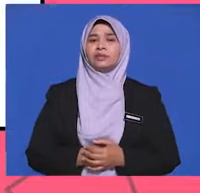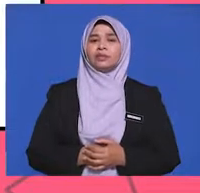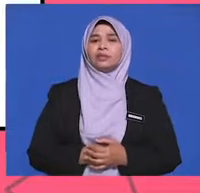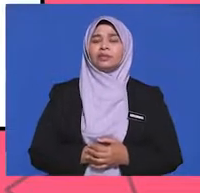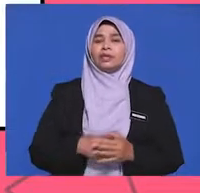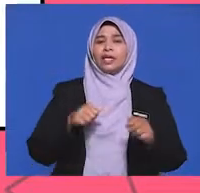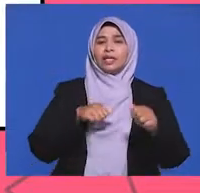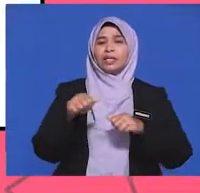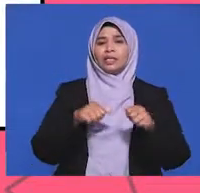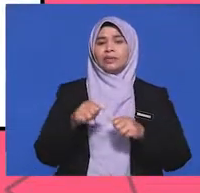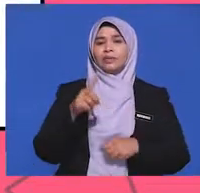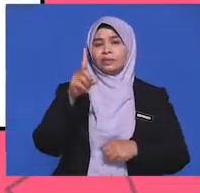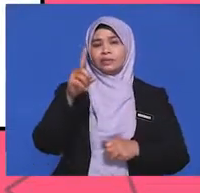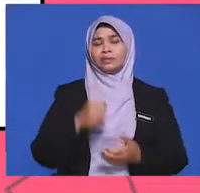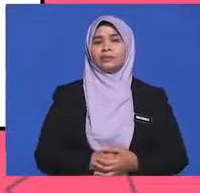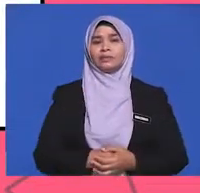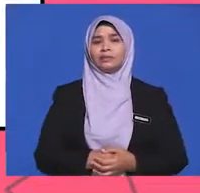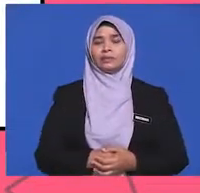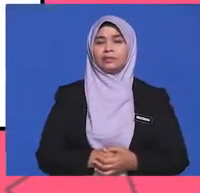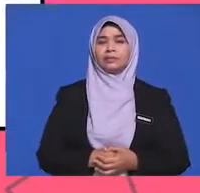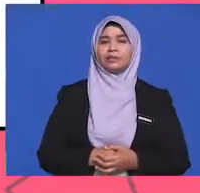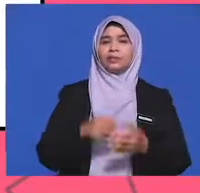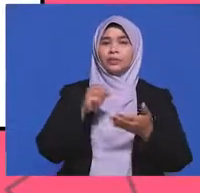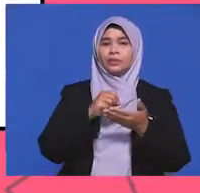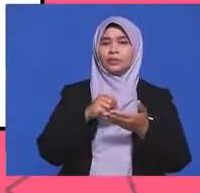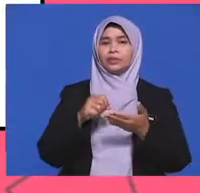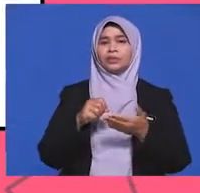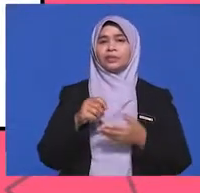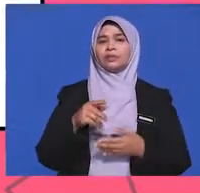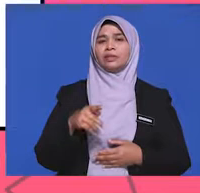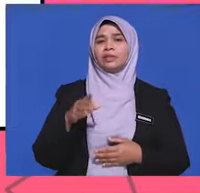paparkan output layak mengundi. Tamat.